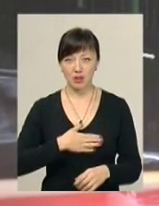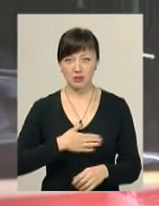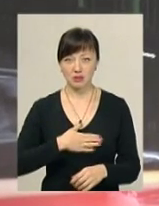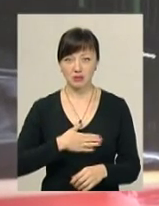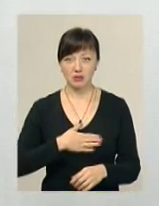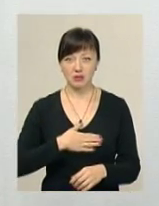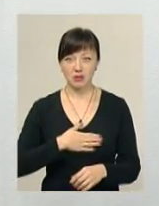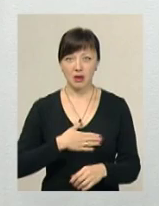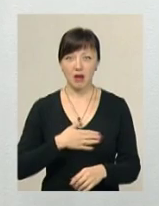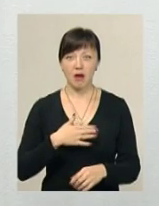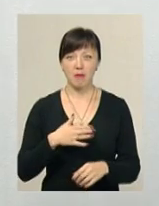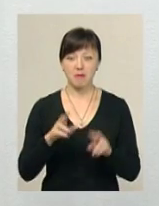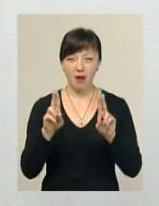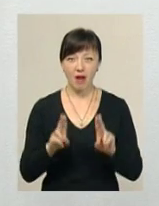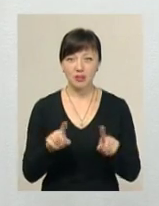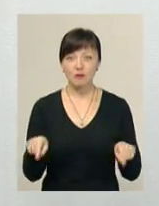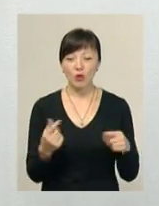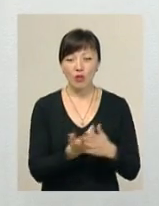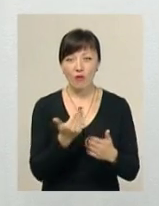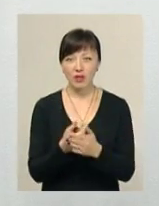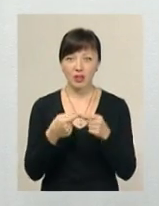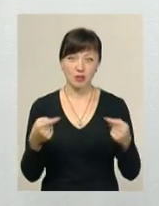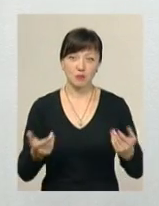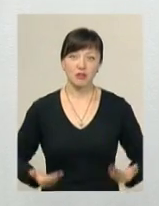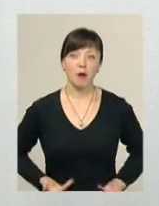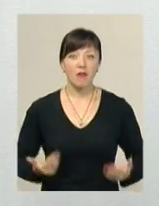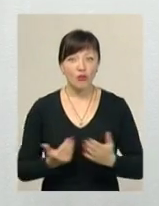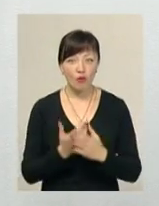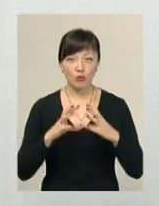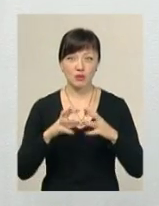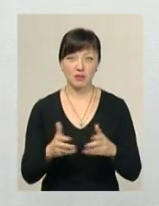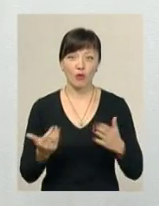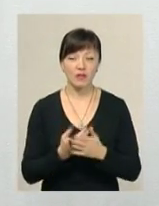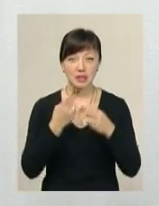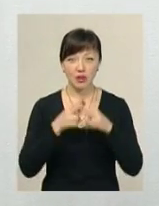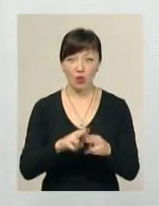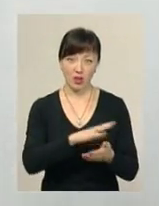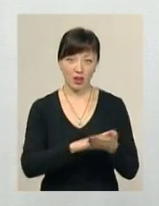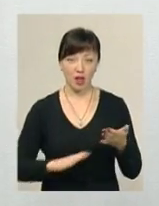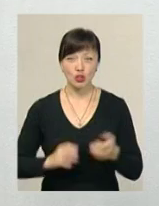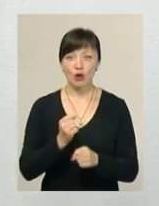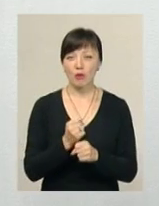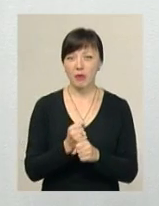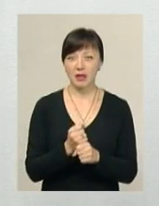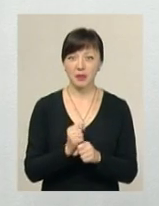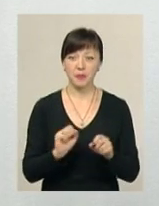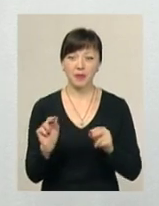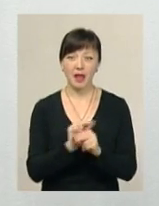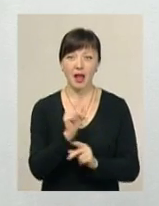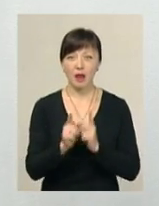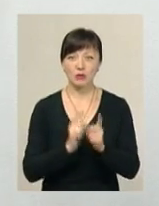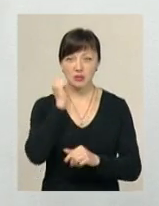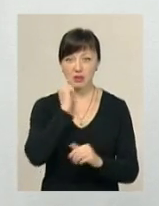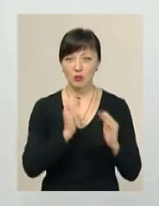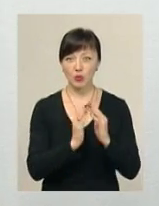в нашу парадігму створювати інноваційні речі, тому що ми живемо в новому світі, в світі інноваційних технологій і так далі. Робити там реплікари, реконструкції